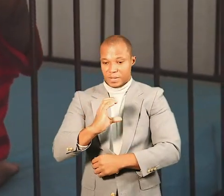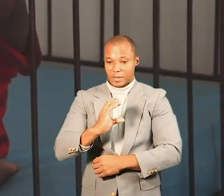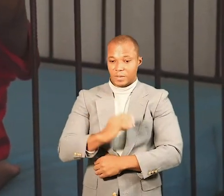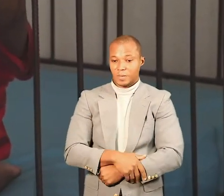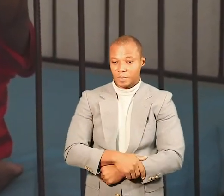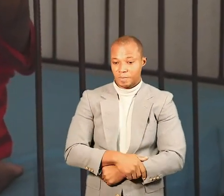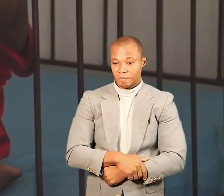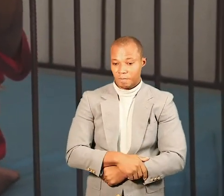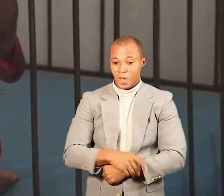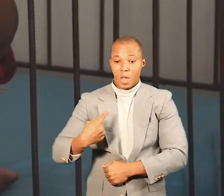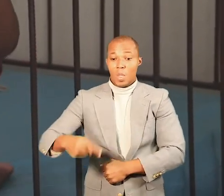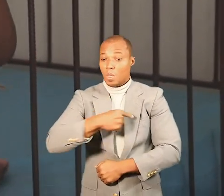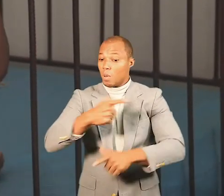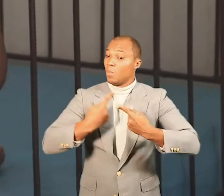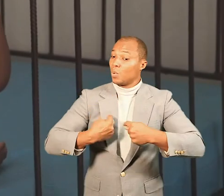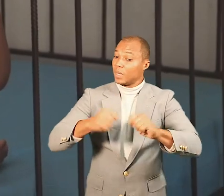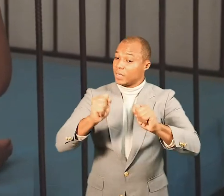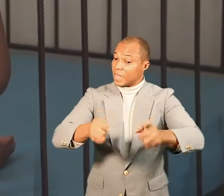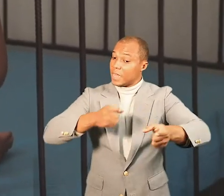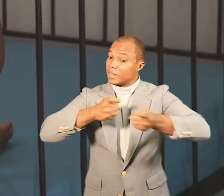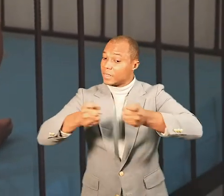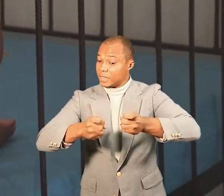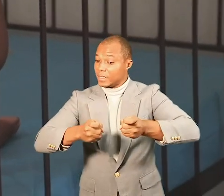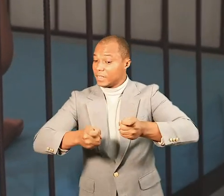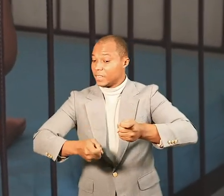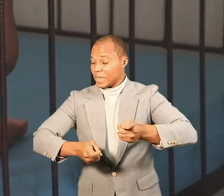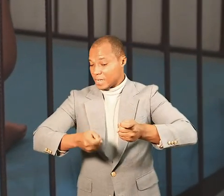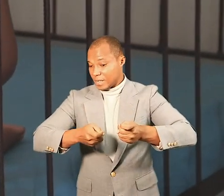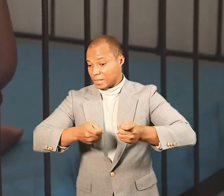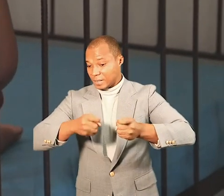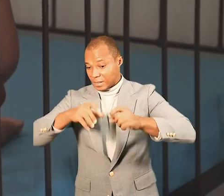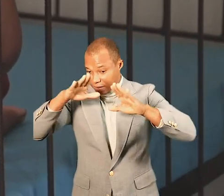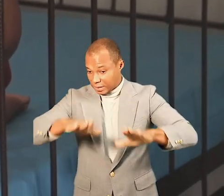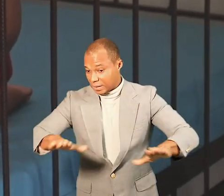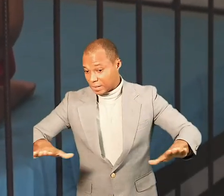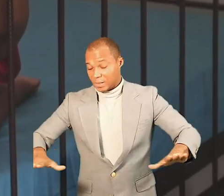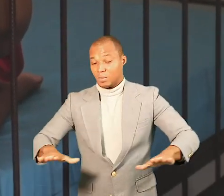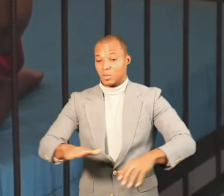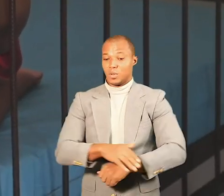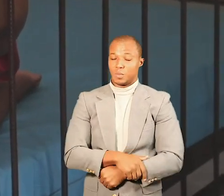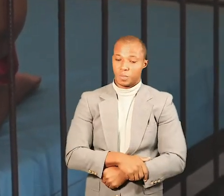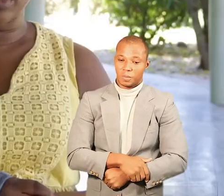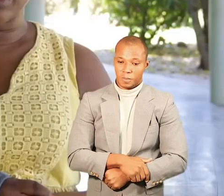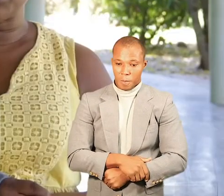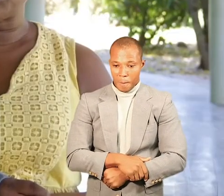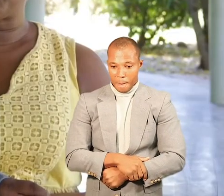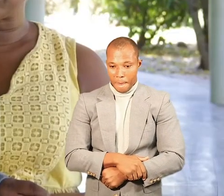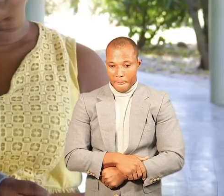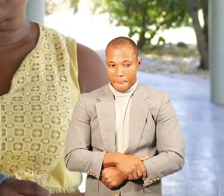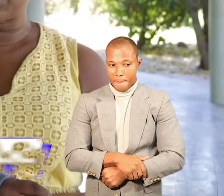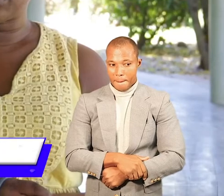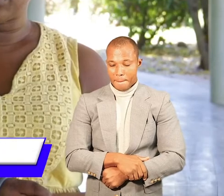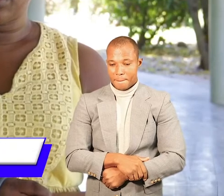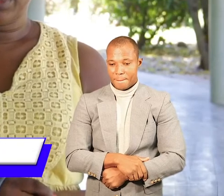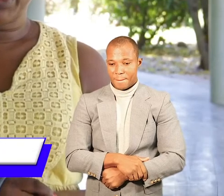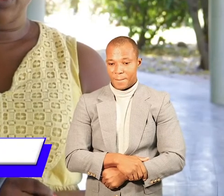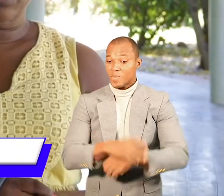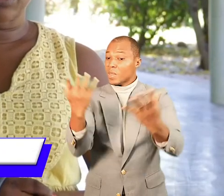gagne et si nous capable compenser par des matériels nous essayer orienter même j'en nous parler nous dit nous là pour nous orienter tout monde